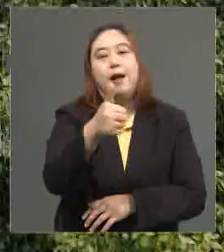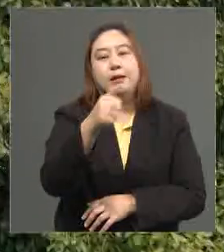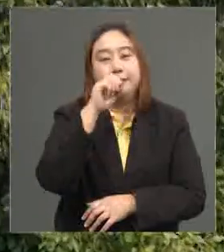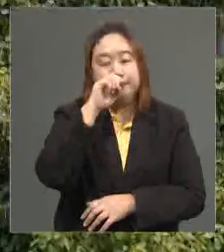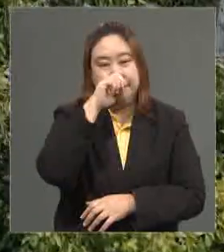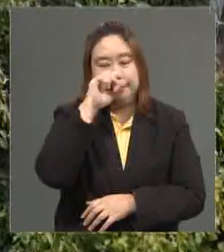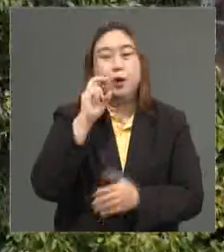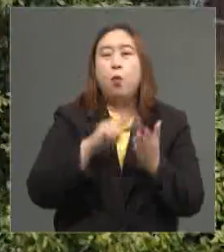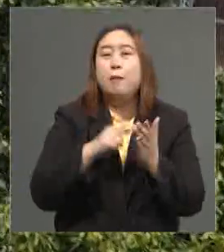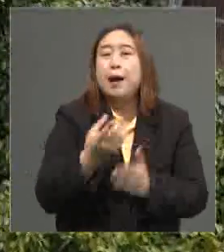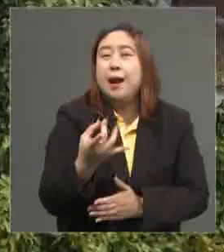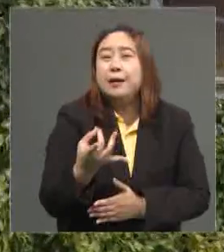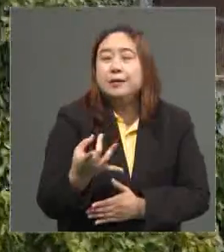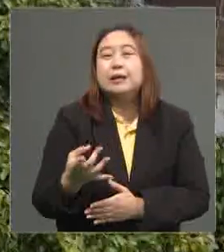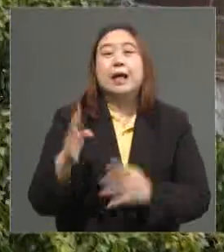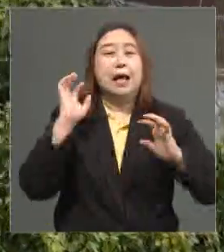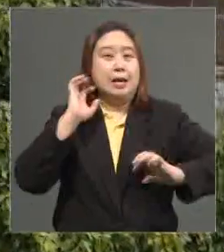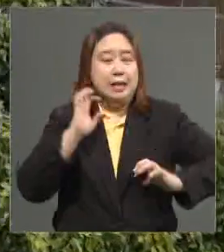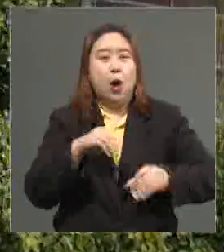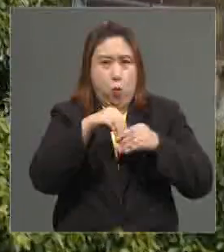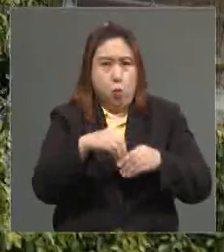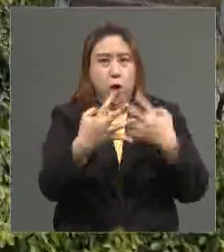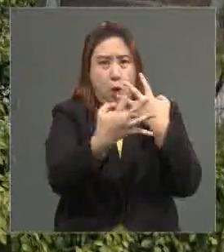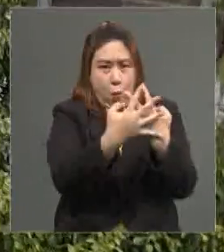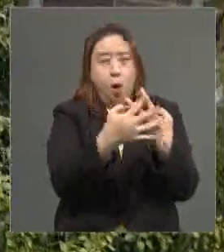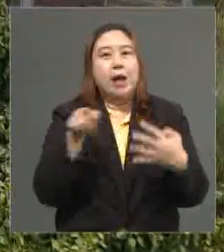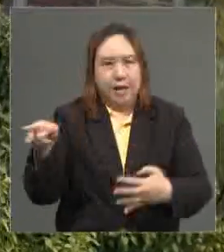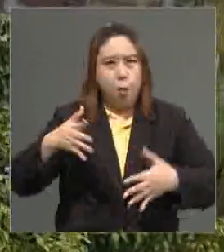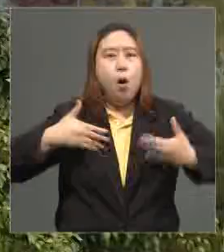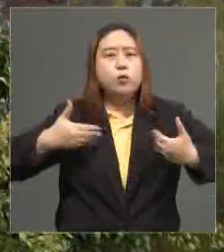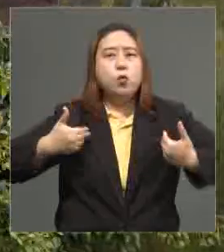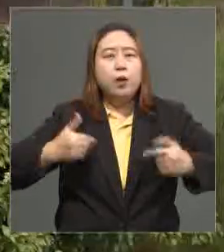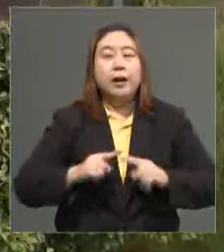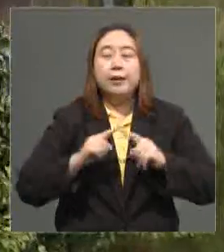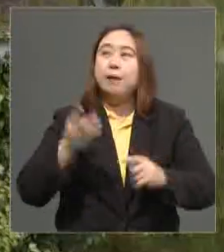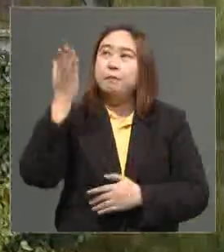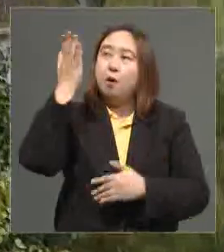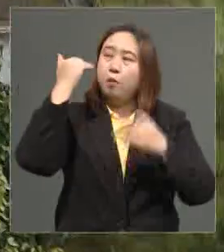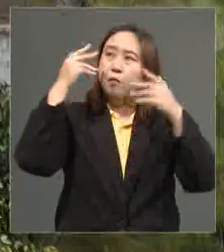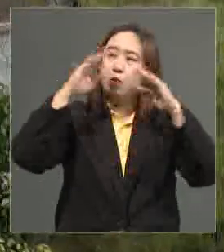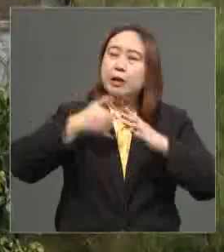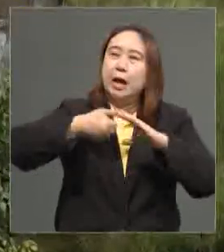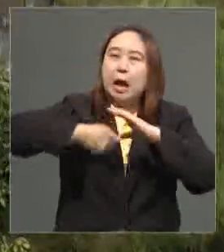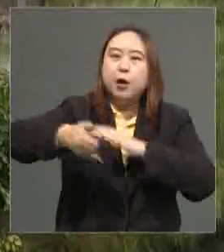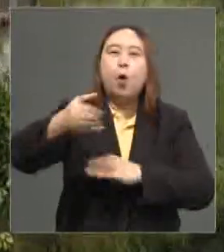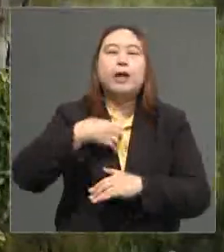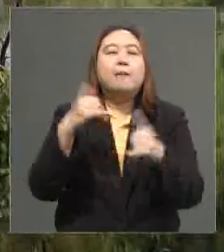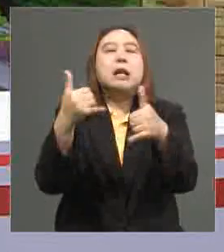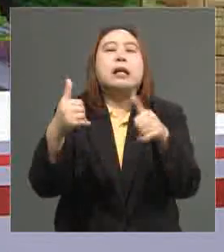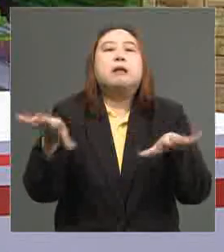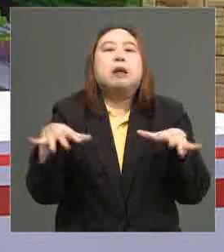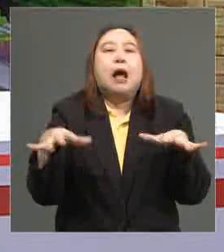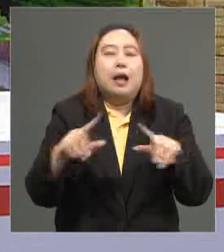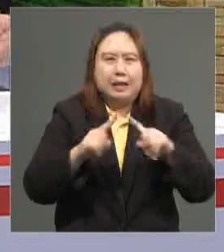เห็นอะไรรู้มั้ยการที่เขาอยู่ในกรงอนุบาลเนี่ยเขาคก็มีความสุขนะอเพียงแต่เขาอาจจะเคยอยู่ข้างนอกไงเลยอยากออกไปเดินเล่นเออเนาะ